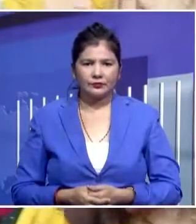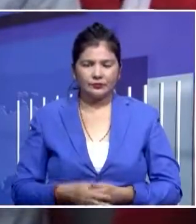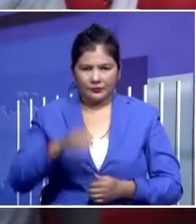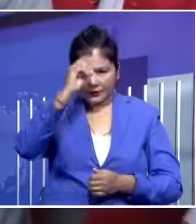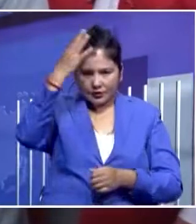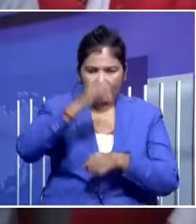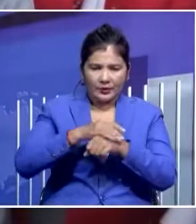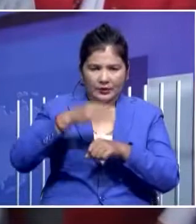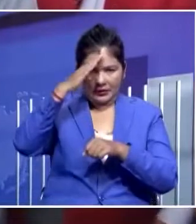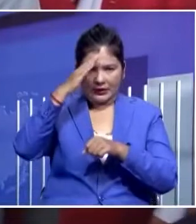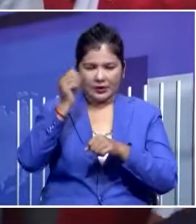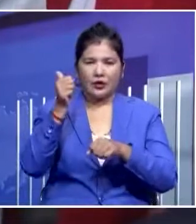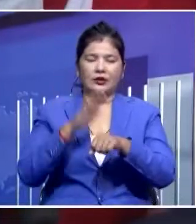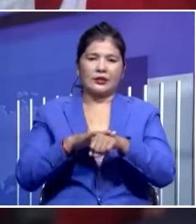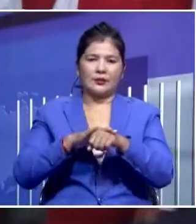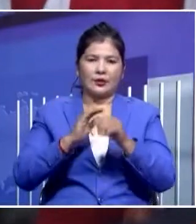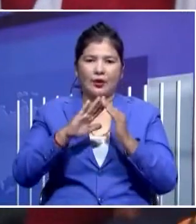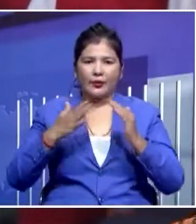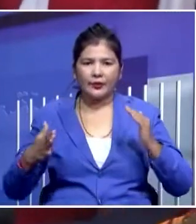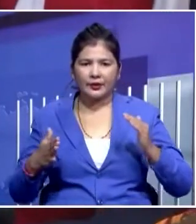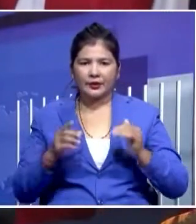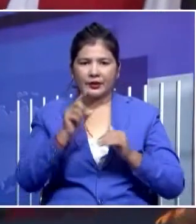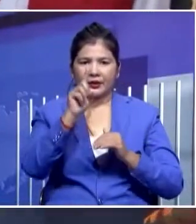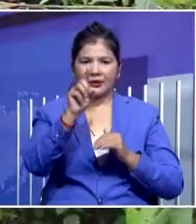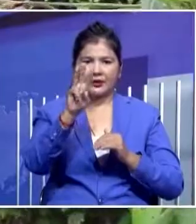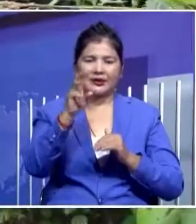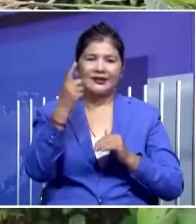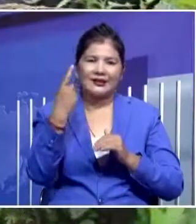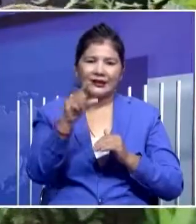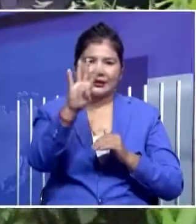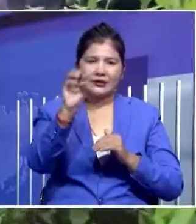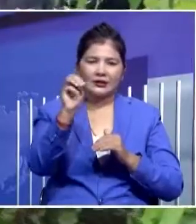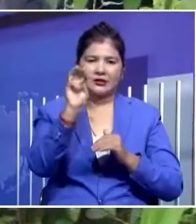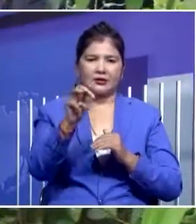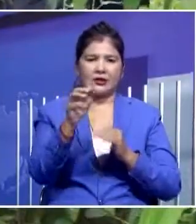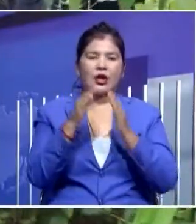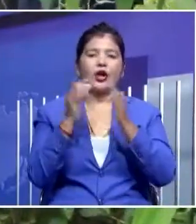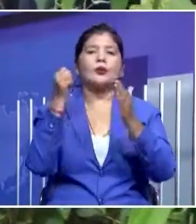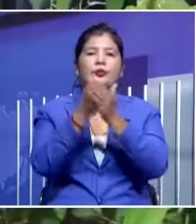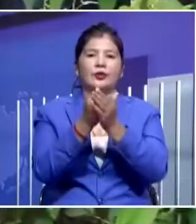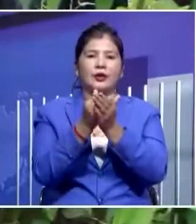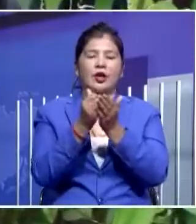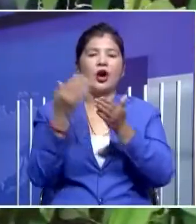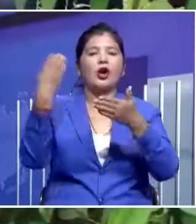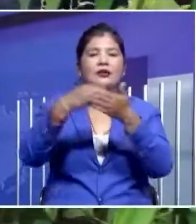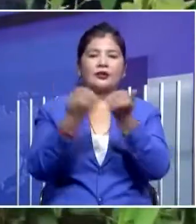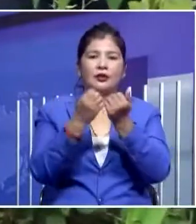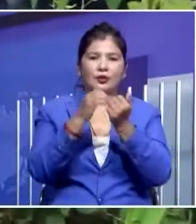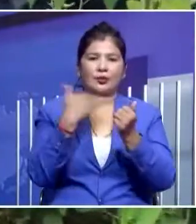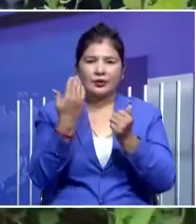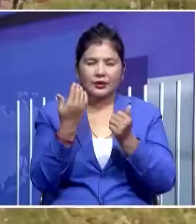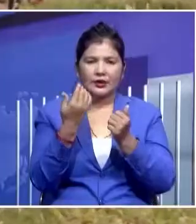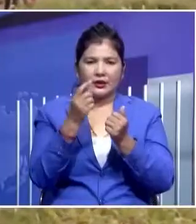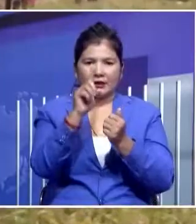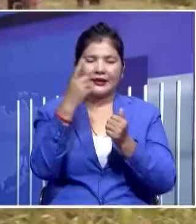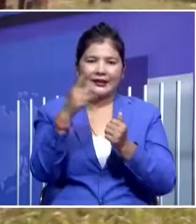सुदूरपश्चिम प्रदेश सरकारले अछामका पहिरो पीडितलाई 13,40,000 रकम घरमै पुगेर हस्तान्तरण गरेको हो। विपदमा ज्यान गुमाएका परिवारलाई 1,00,000